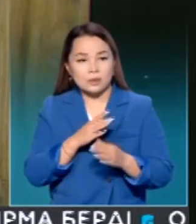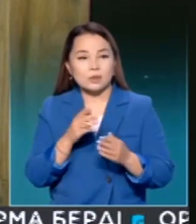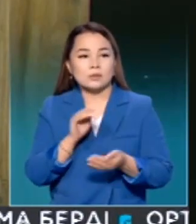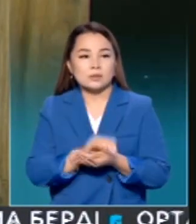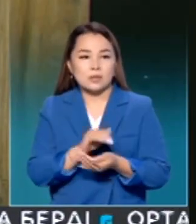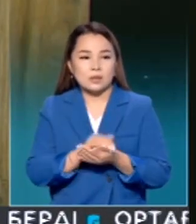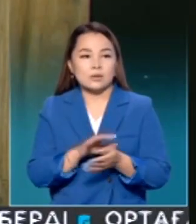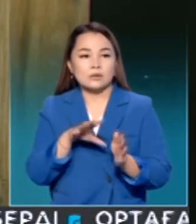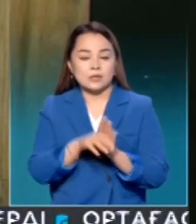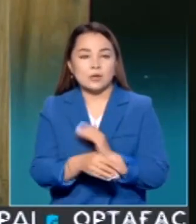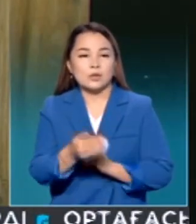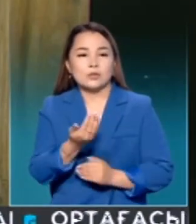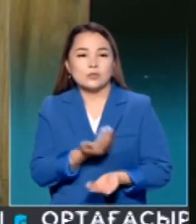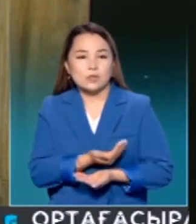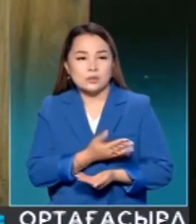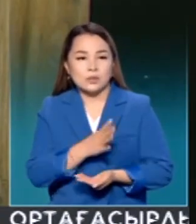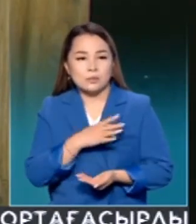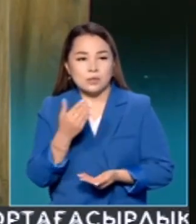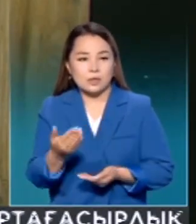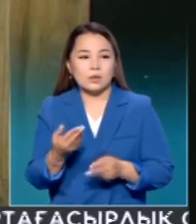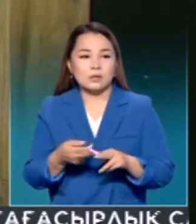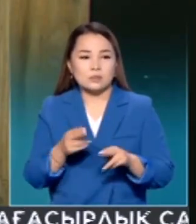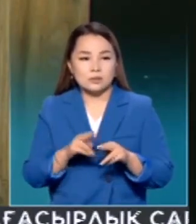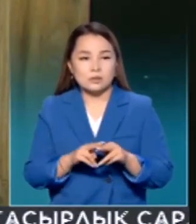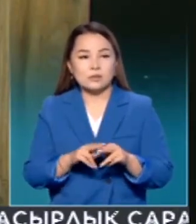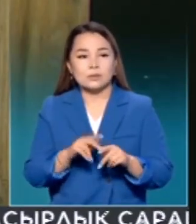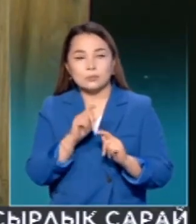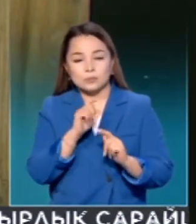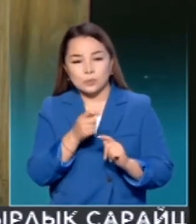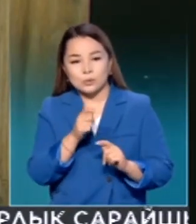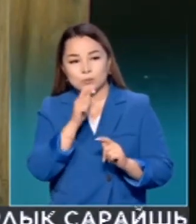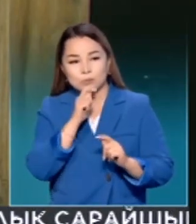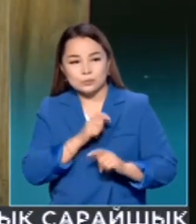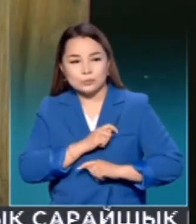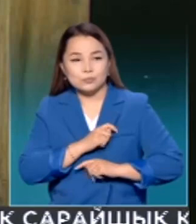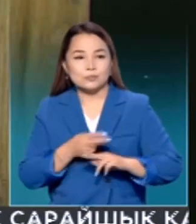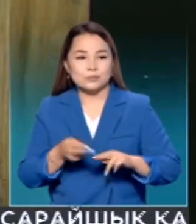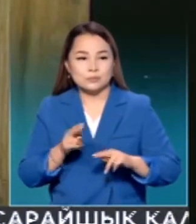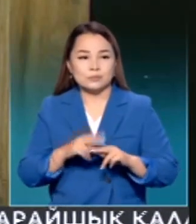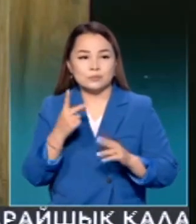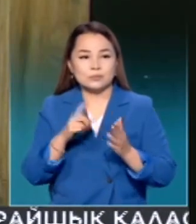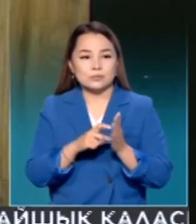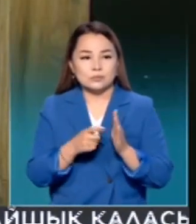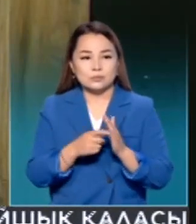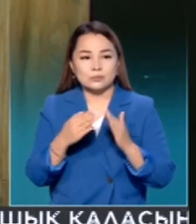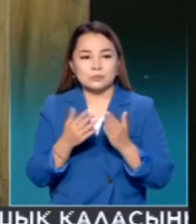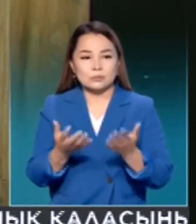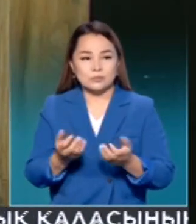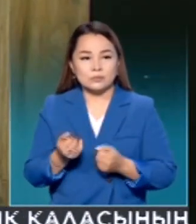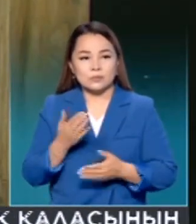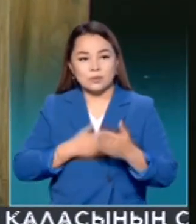Таныстардың пәтерінде тұрдым, ал енді бұйыртып, неке өзімізге екі бөлмелі пәтер